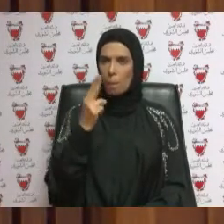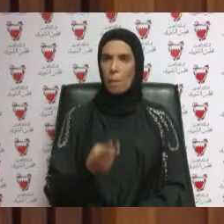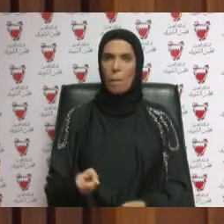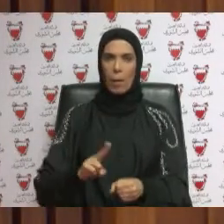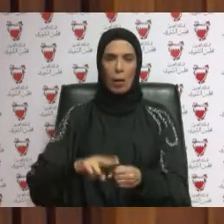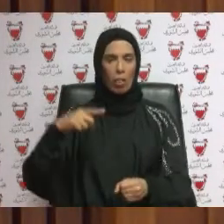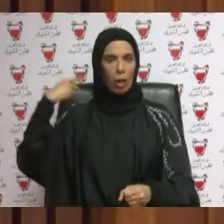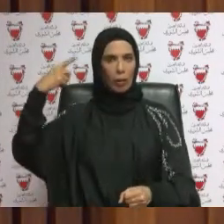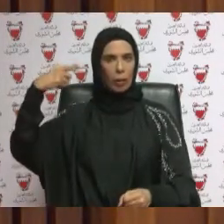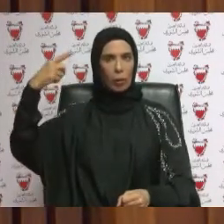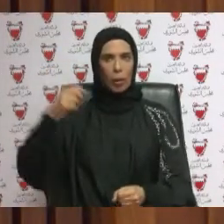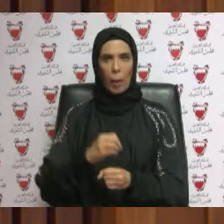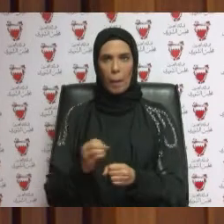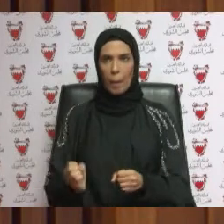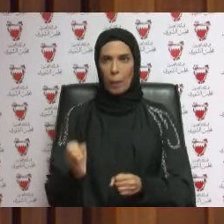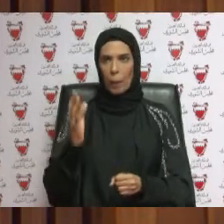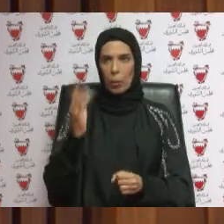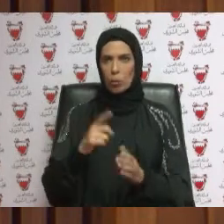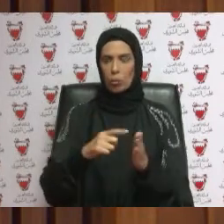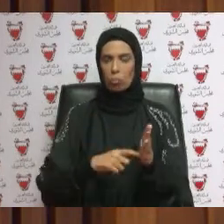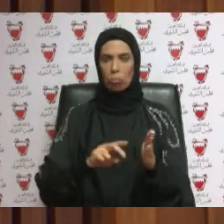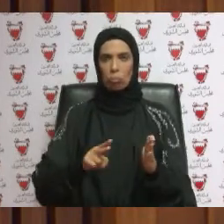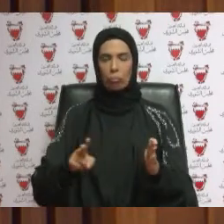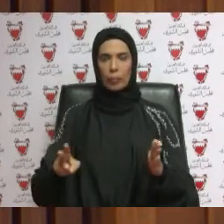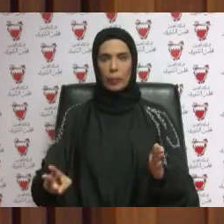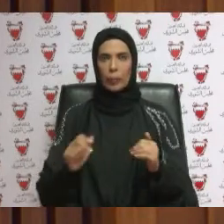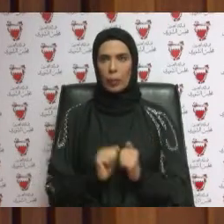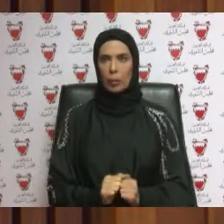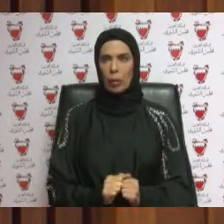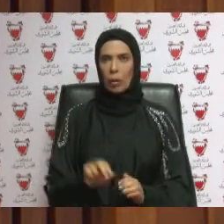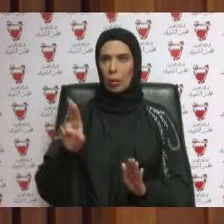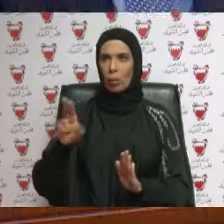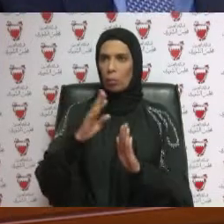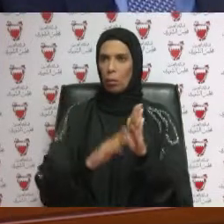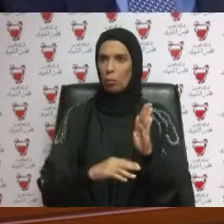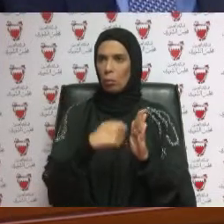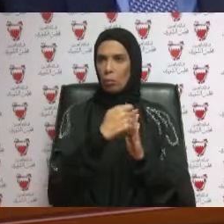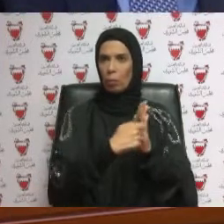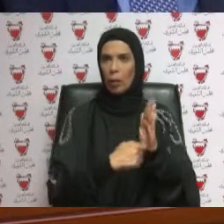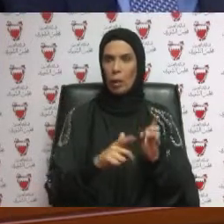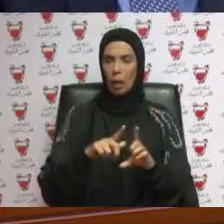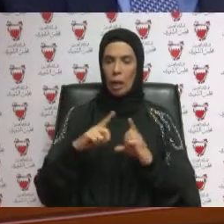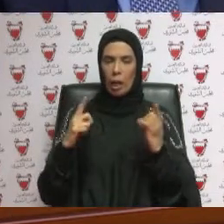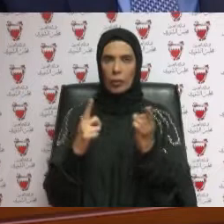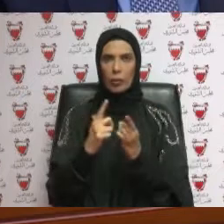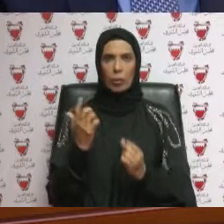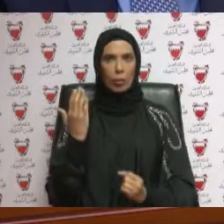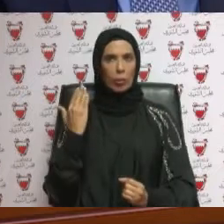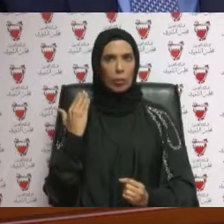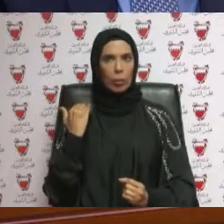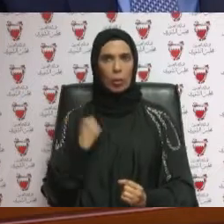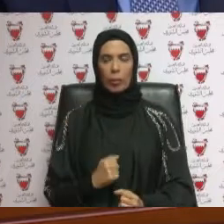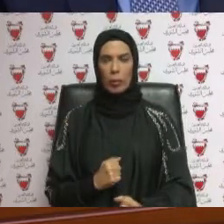مشروعات القوانين والمراسيم بقوانين والتي عدت تقاريرها من قبل اللجنة السابقة خلال